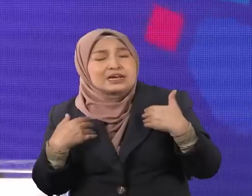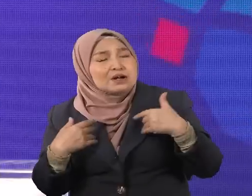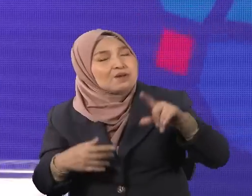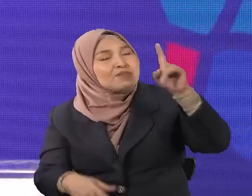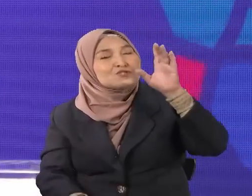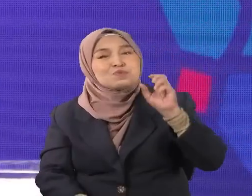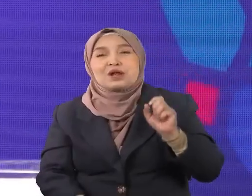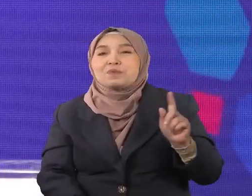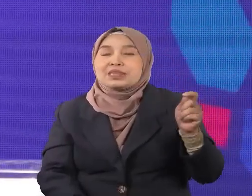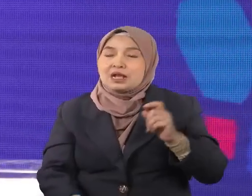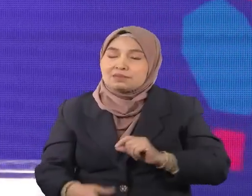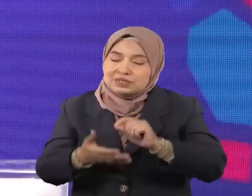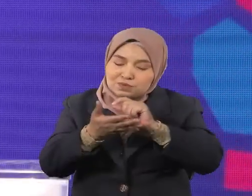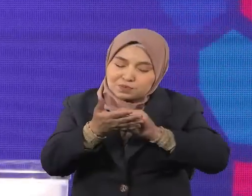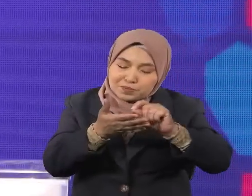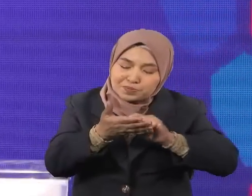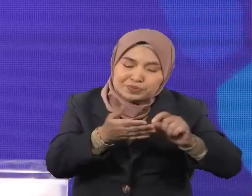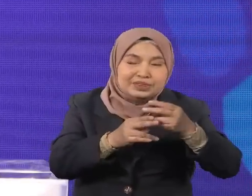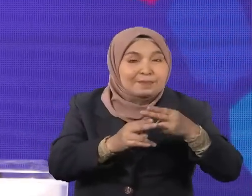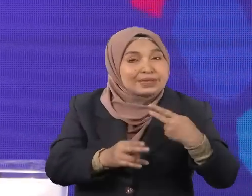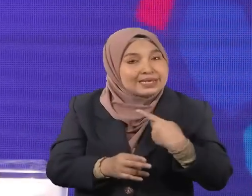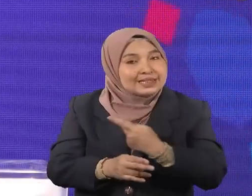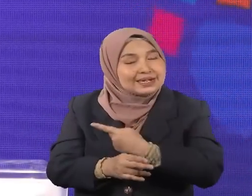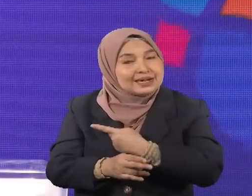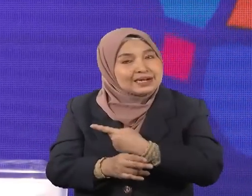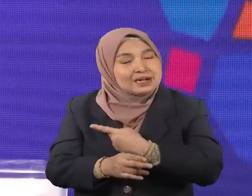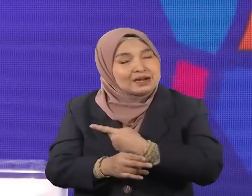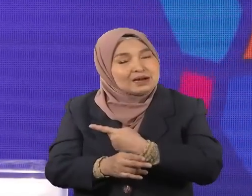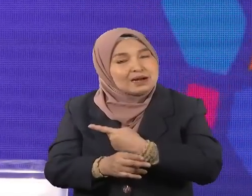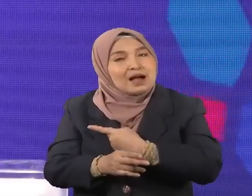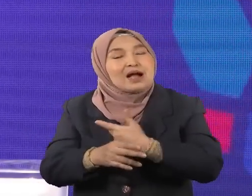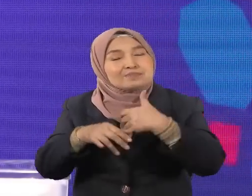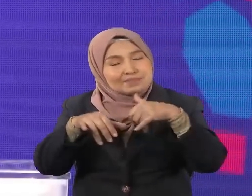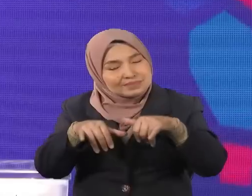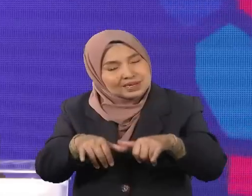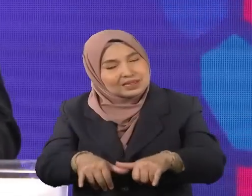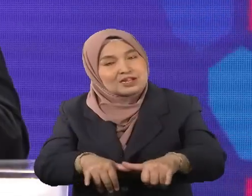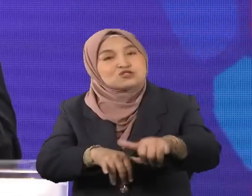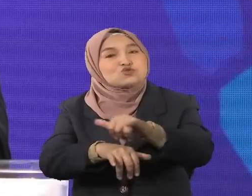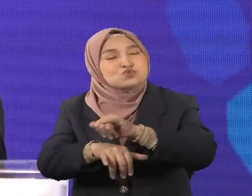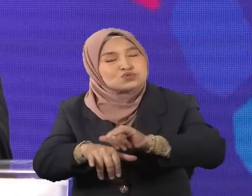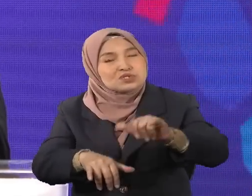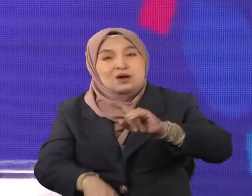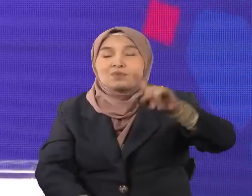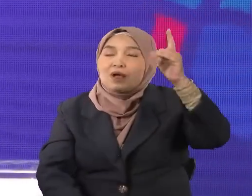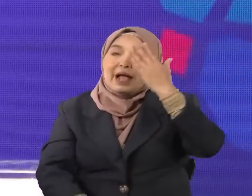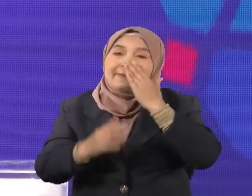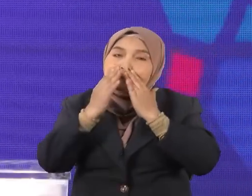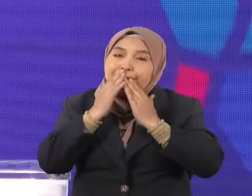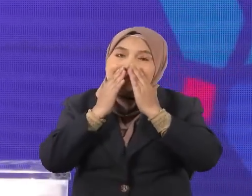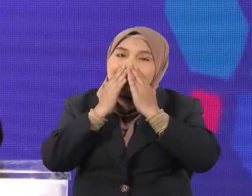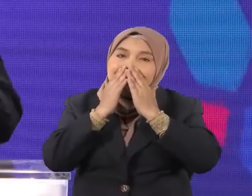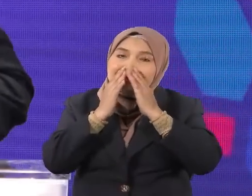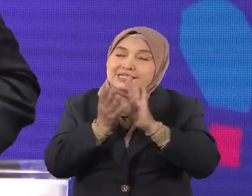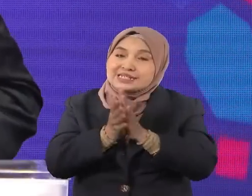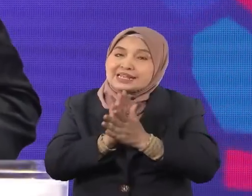Subhanahu wa taala mencatat nama kita semua sebagai penghuni syurga Allah Subhanahu wa taala. Amin ya rabbal alamin. Baik. Jadi